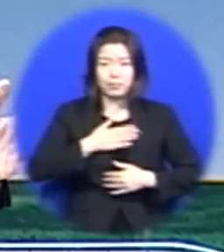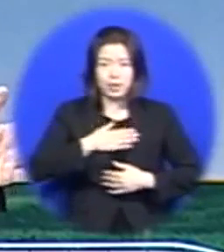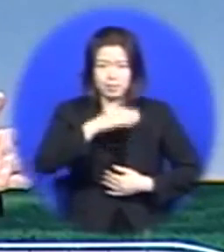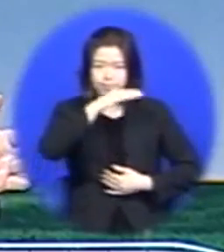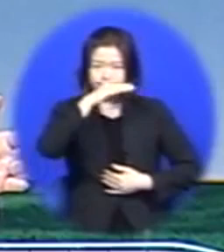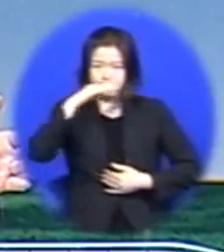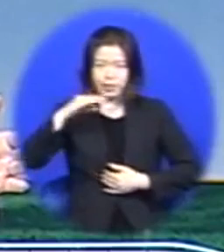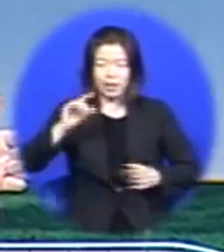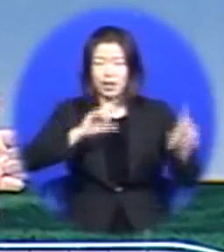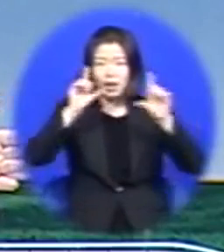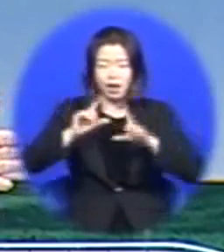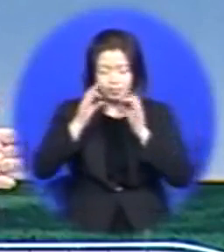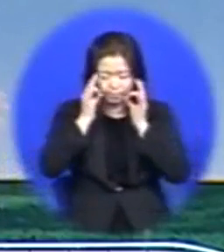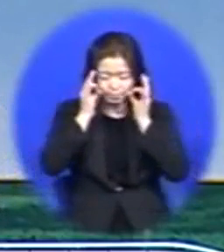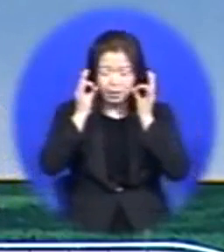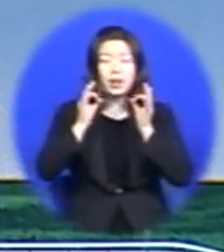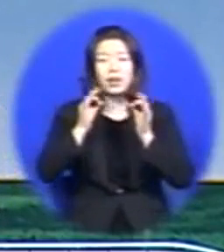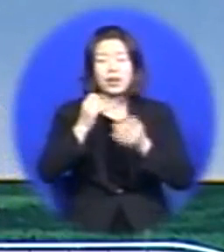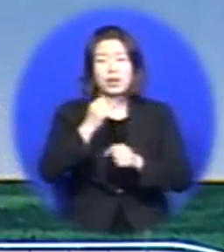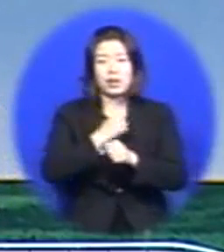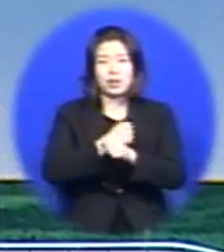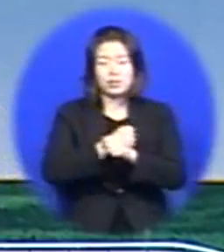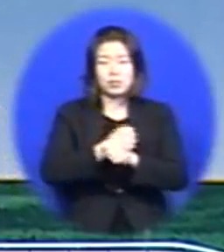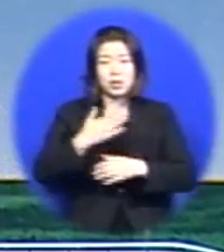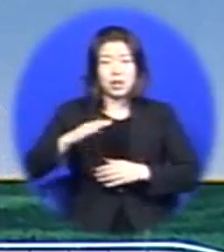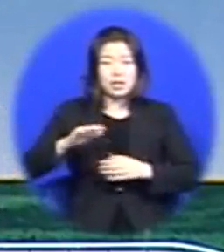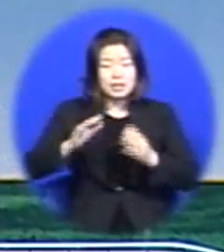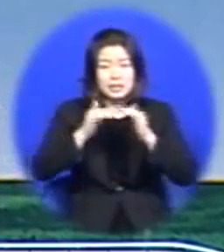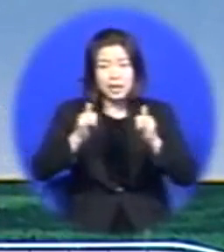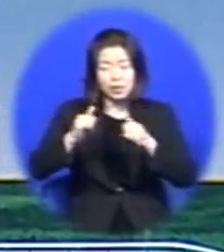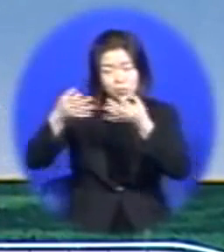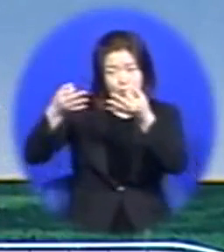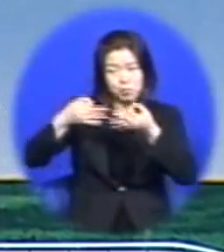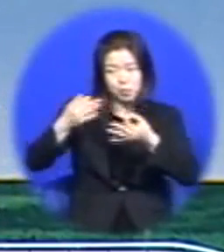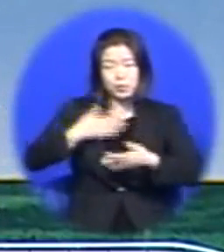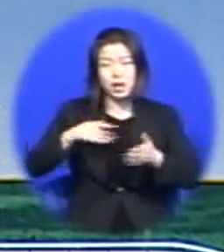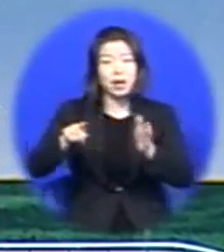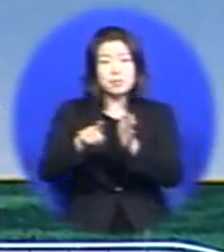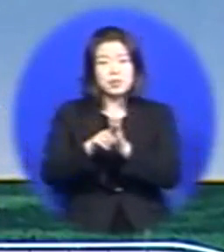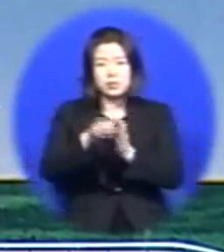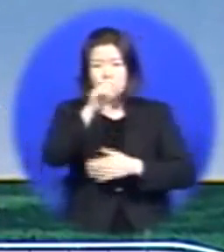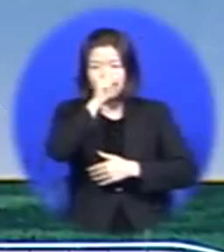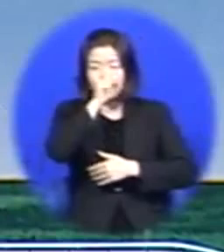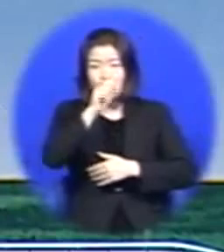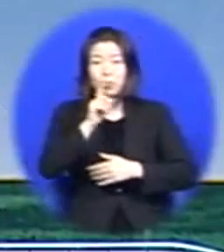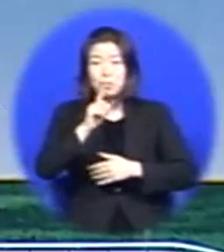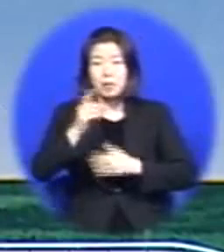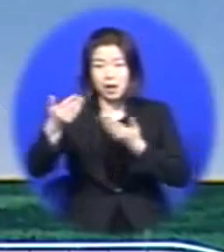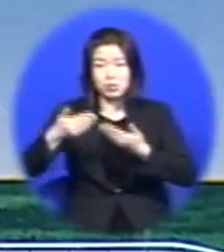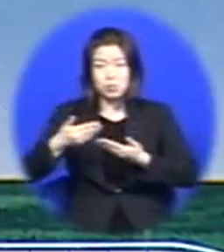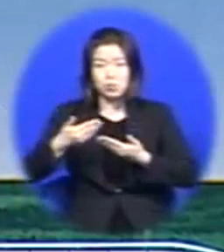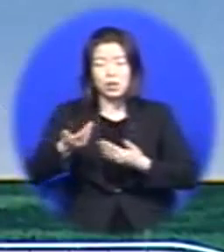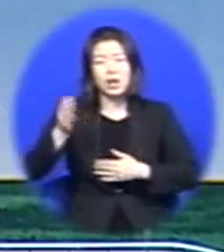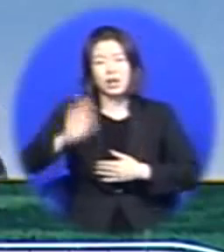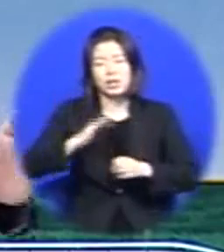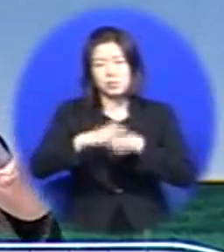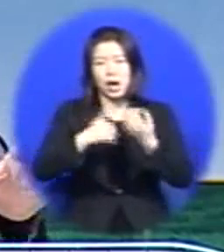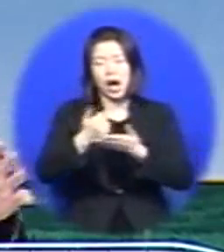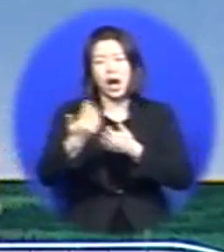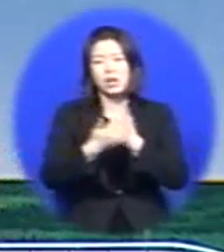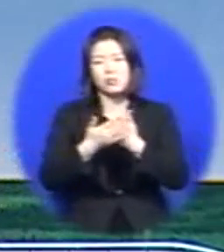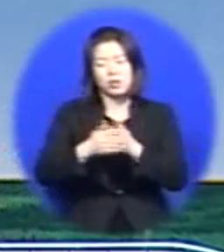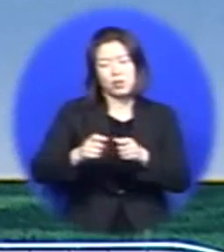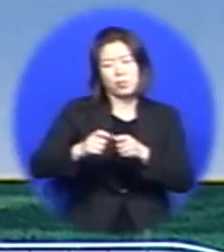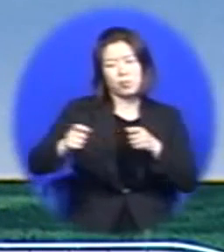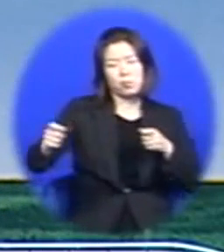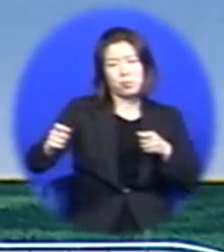반듯하게 살아보려고 애를 쓰니까 사람들은 다 저를 보고 믿음이 좋다고들 이야기하지만 하나님의 은혜하고는 너무나 거리가